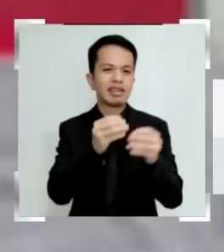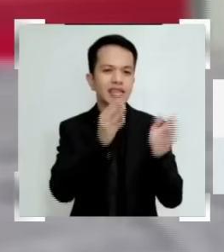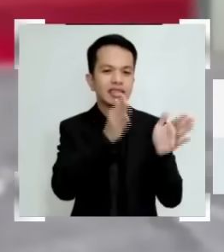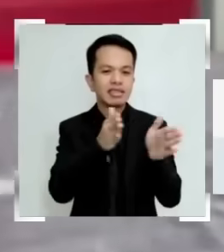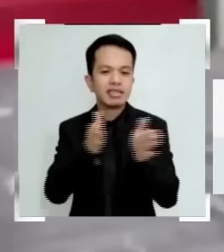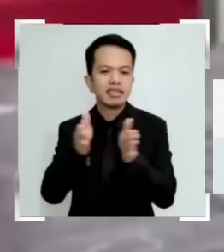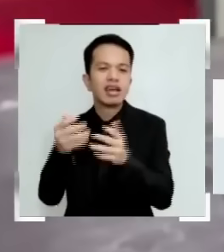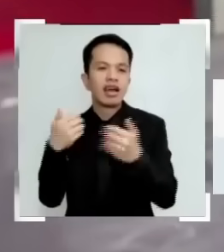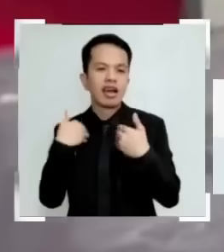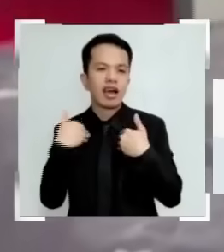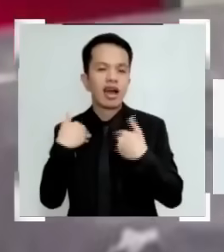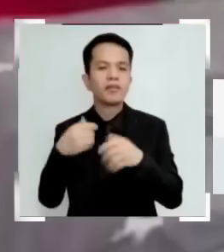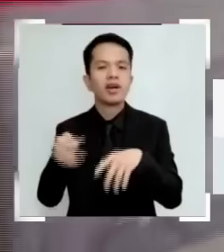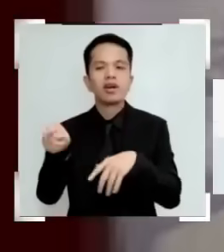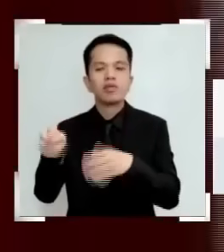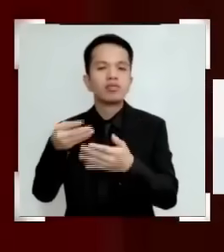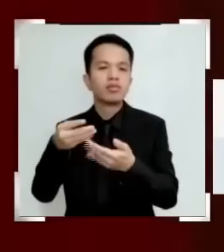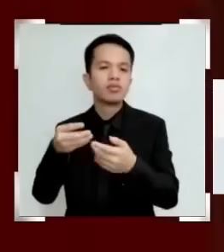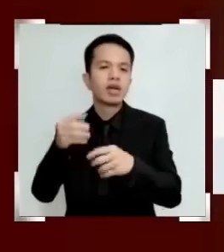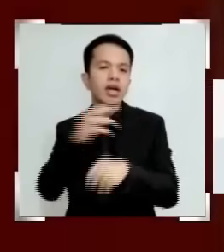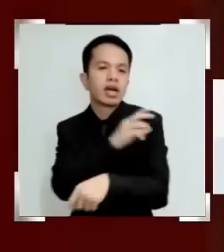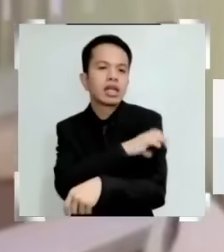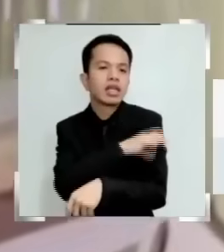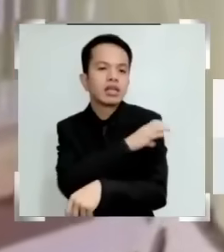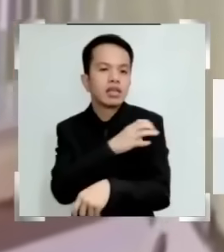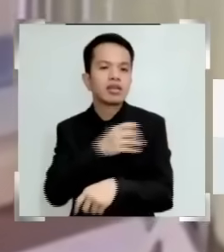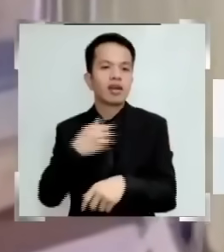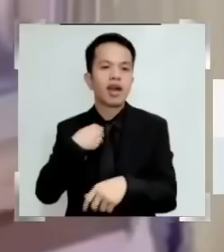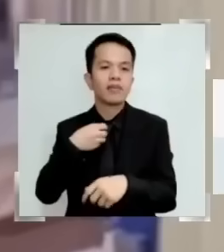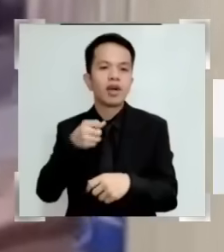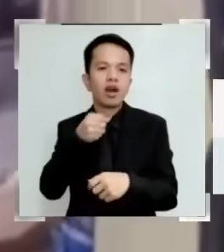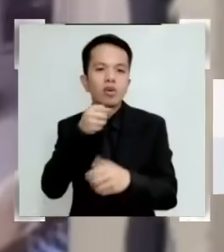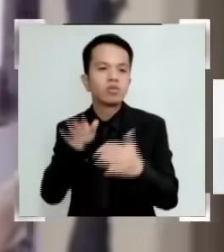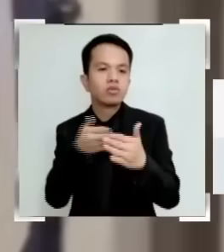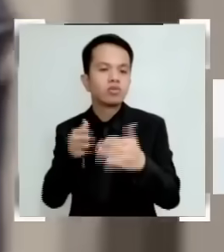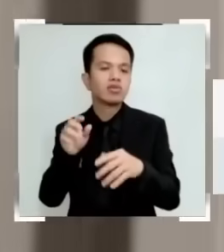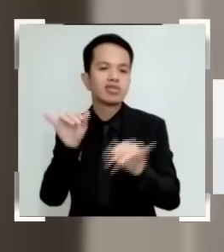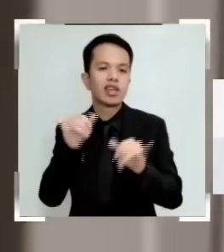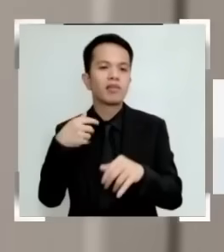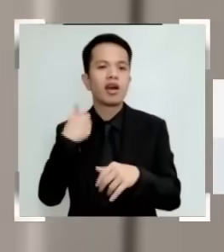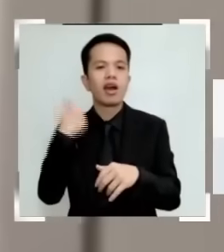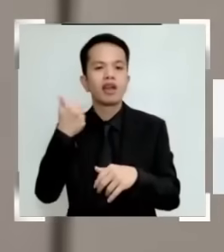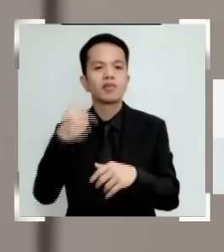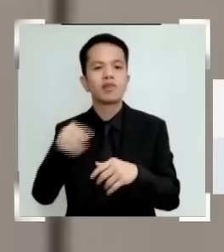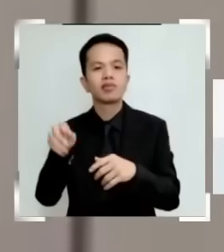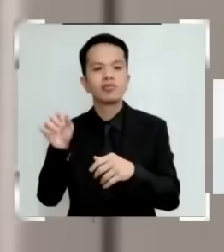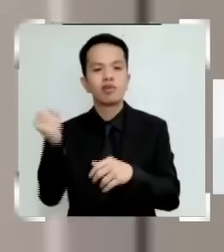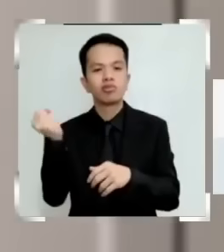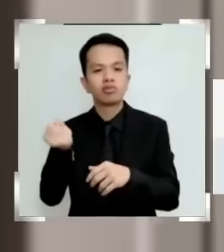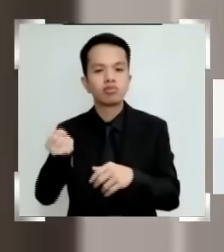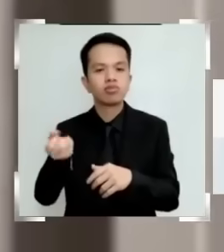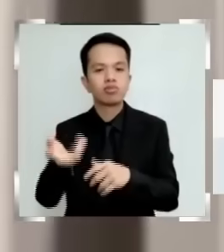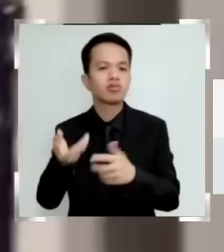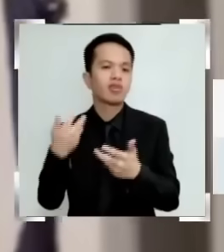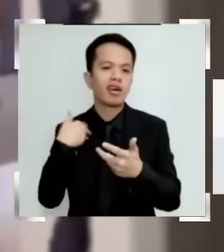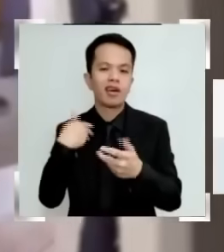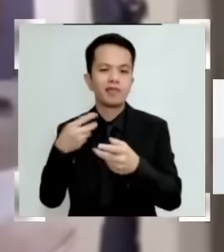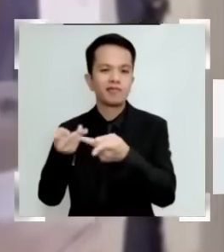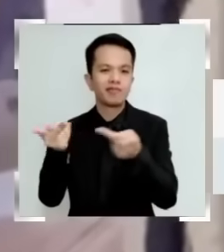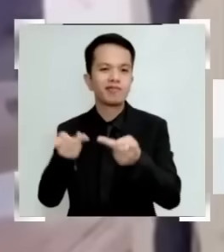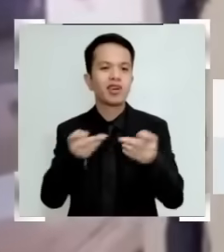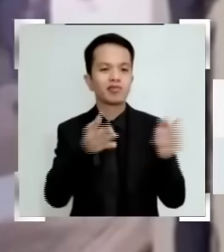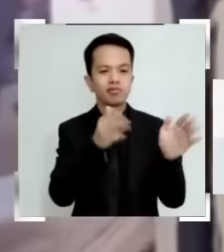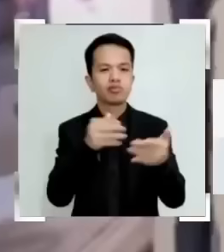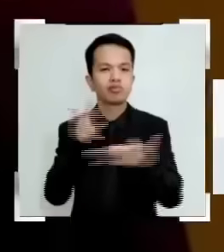damit, clinic, KTV at maging kasino. Mayroon din mga dormitoryo sa rooftop ng gusali kung saan tumutuloy ang mga foreign